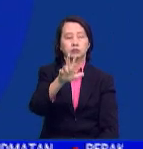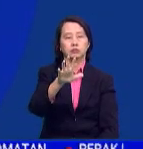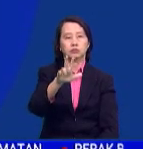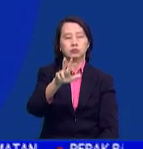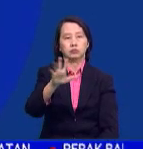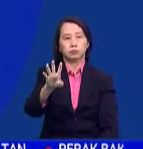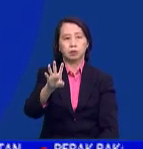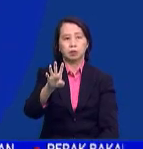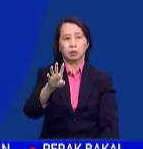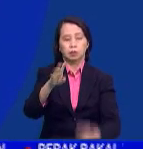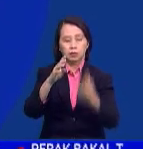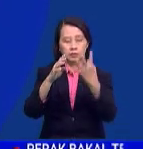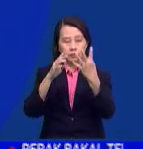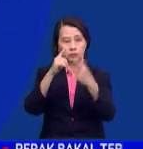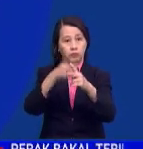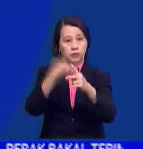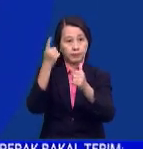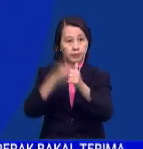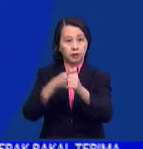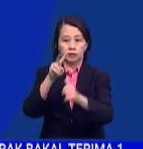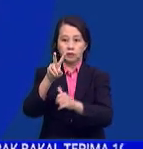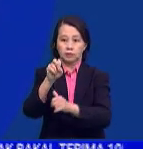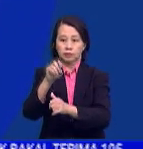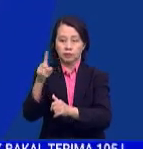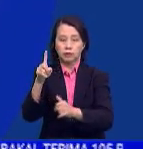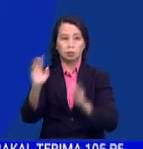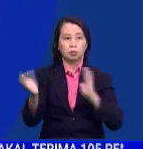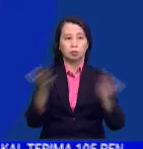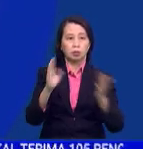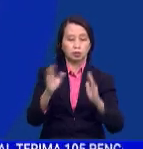54,538 pada suku pertama 2021